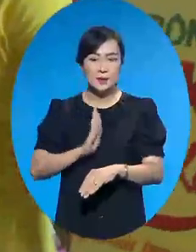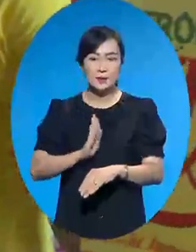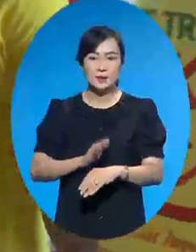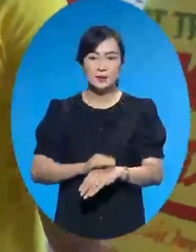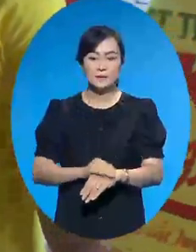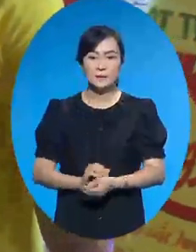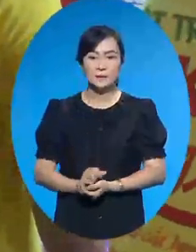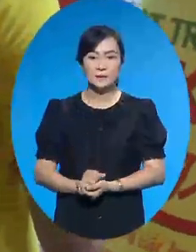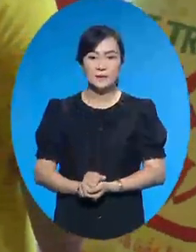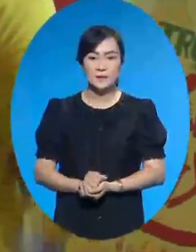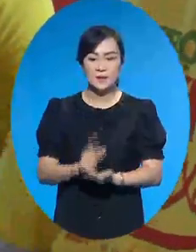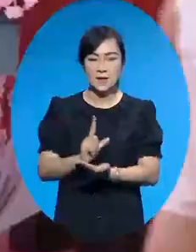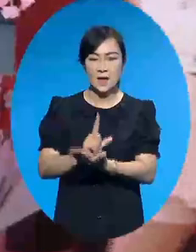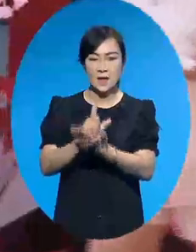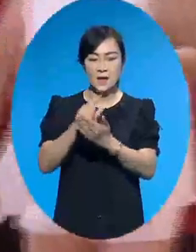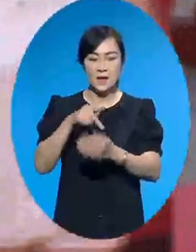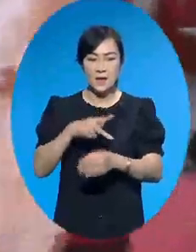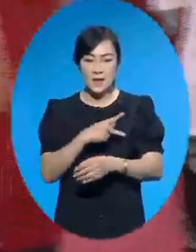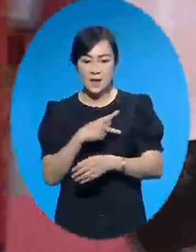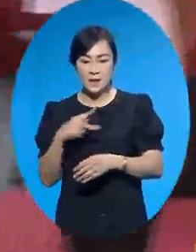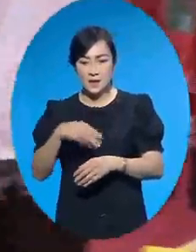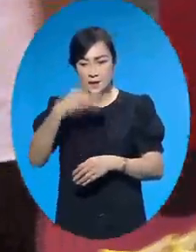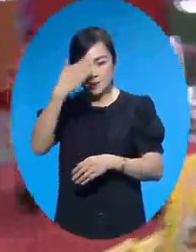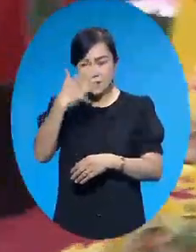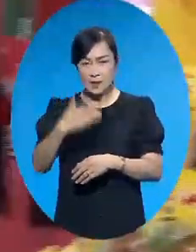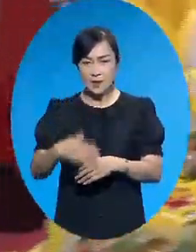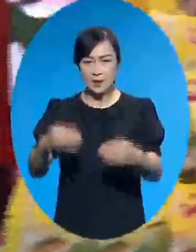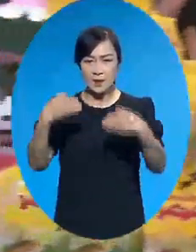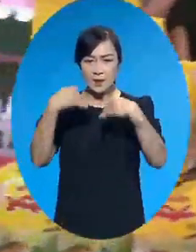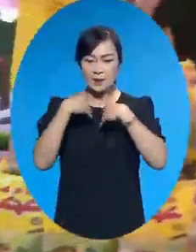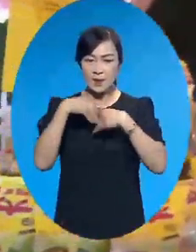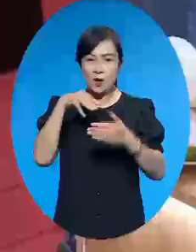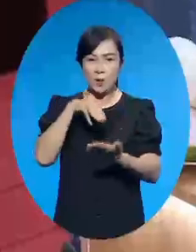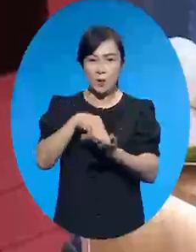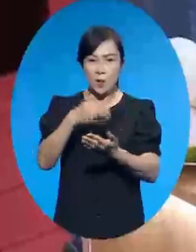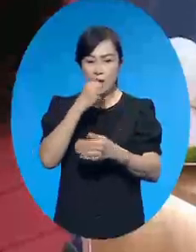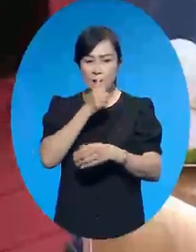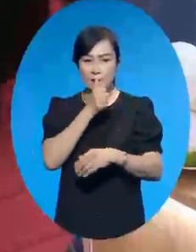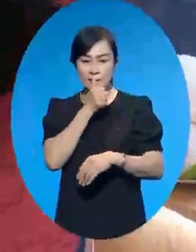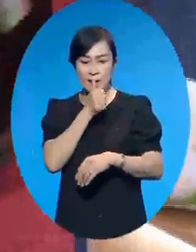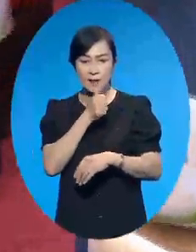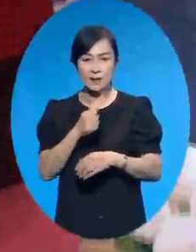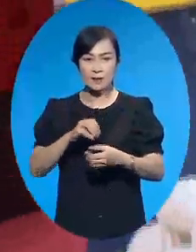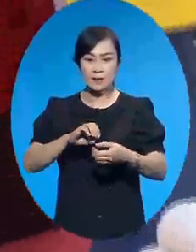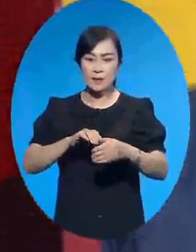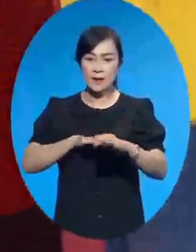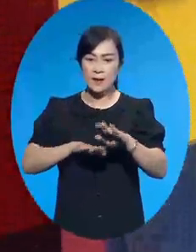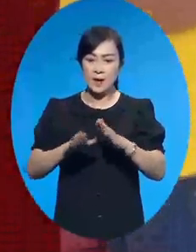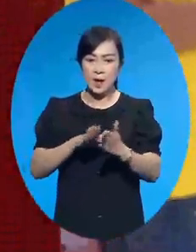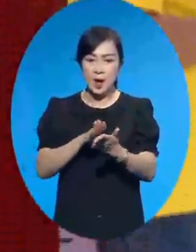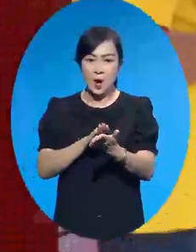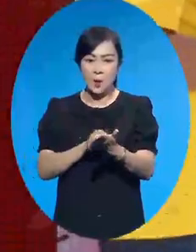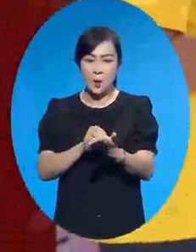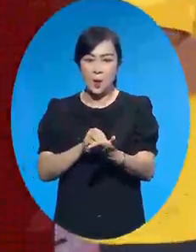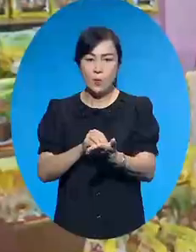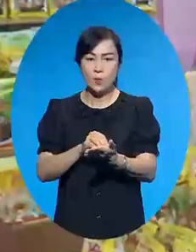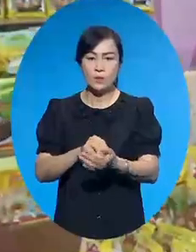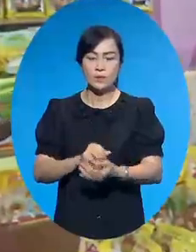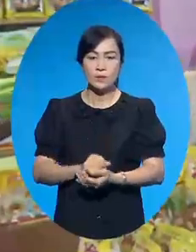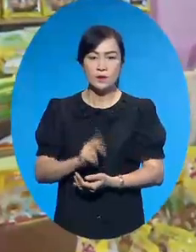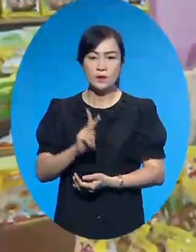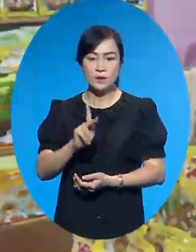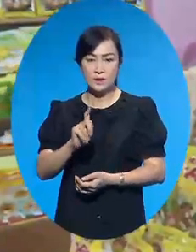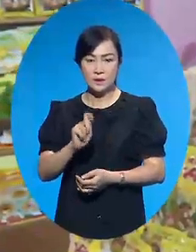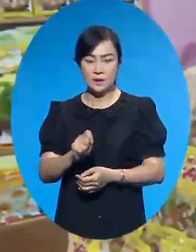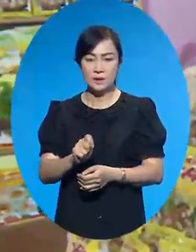vật. Tại lễ hội, khách tham quan có dịp được trải nghiệm và thưởng thức các món ẩm thực chay được chế biến từ bột trộn sẵn Mikko Hương Xưa.